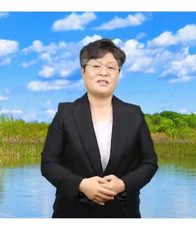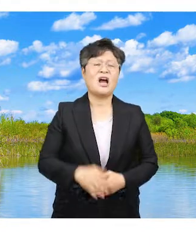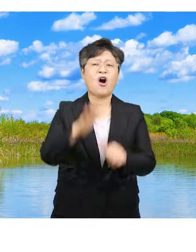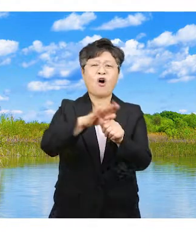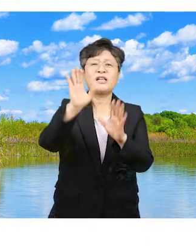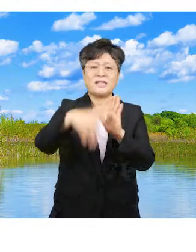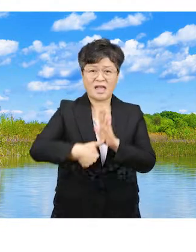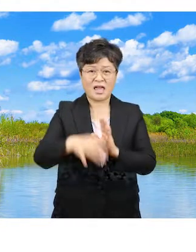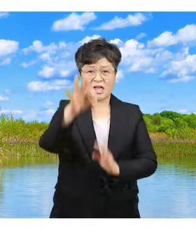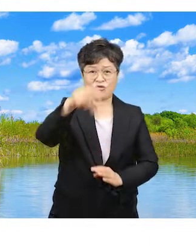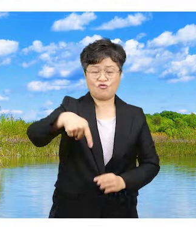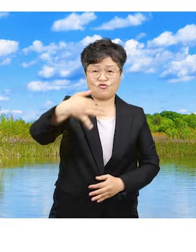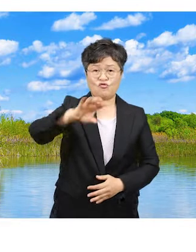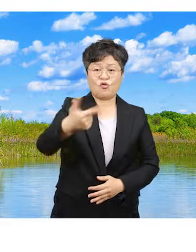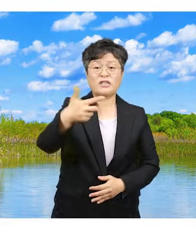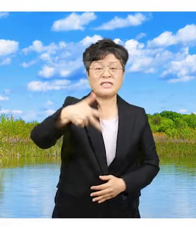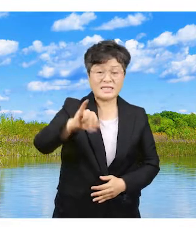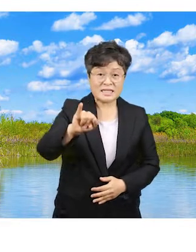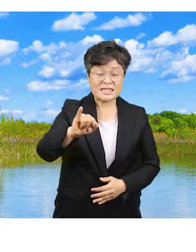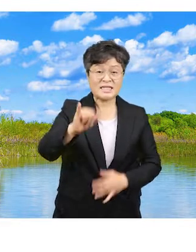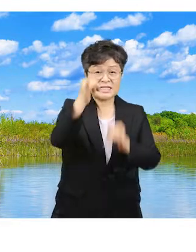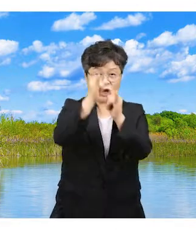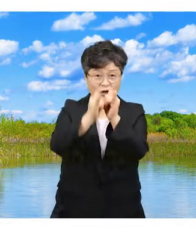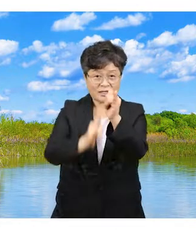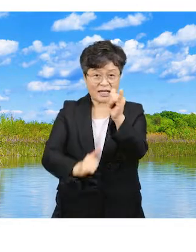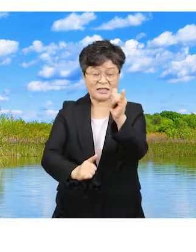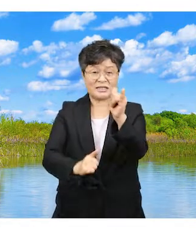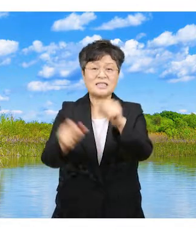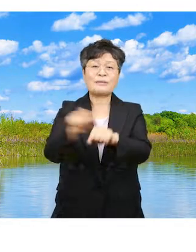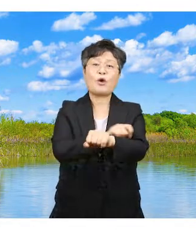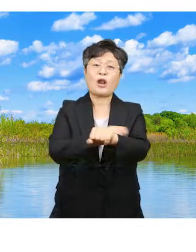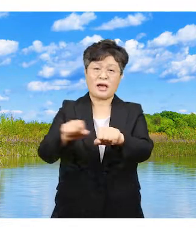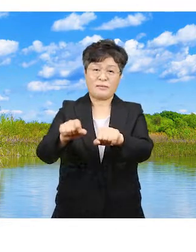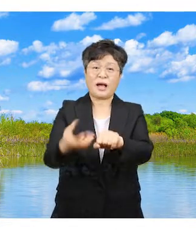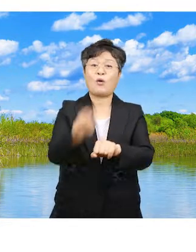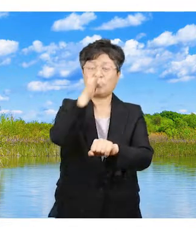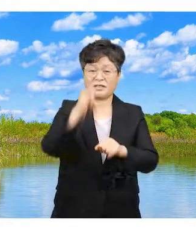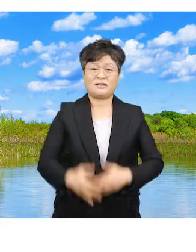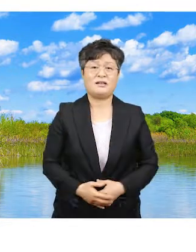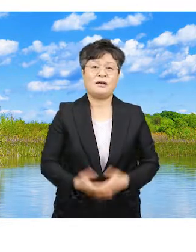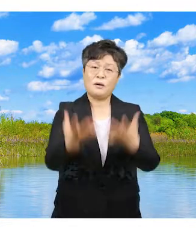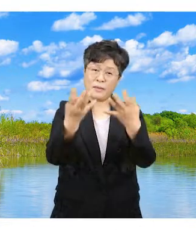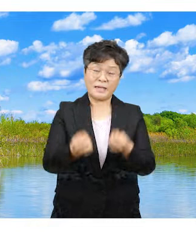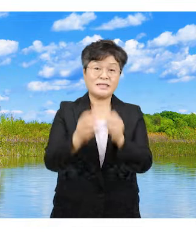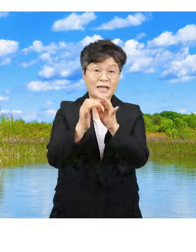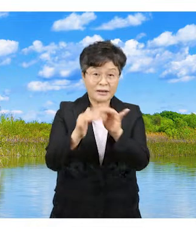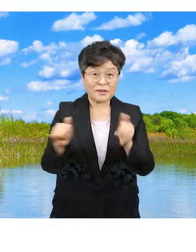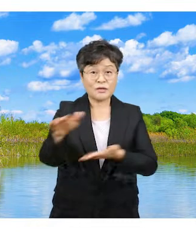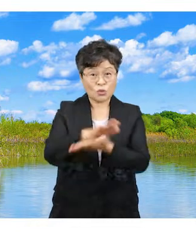원천저수지가 유원지가 됐었죠. 이 유원지의 역사도 굉장히 특별하다고 할 수 있습니다. 많은 분들이